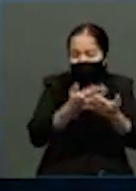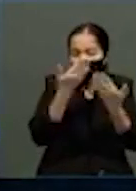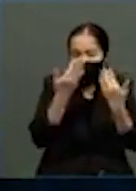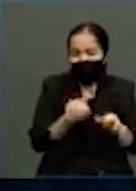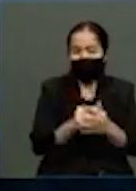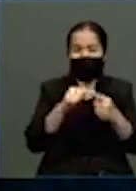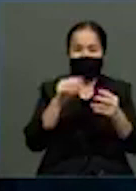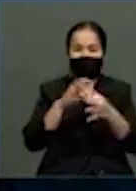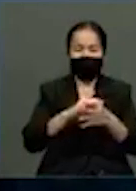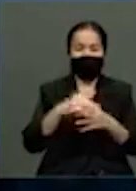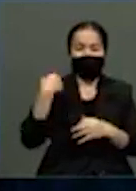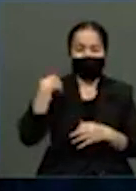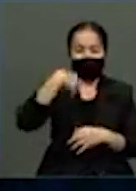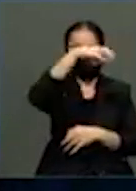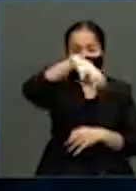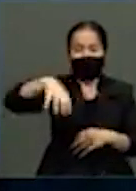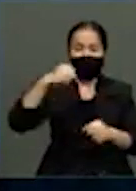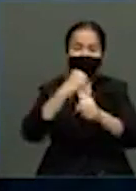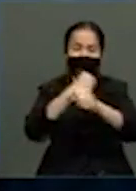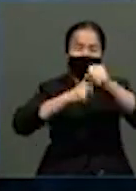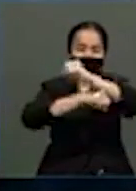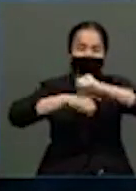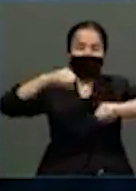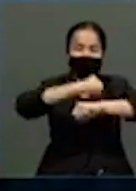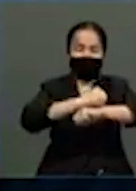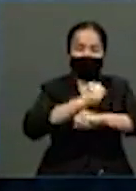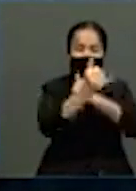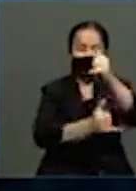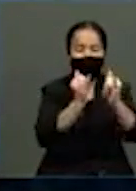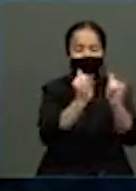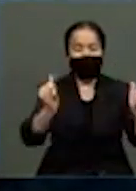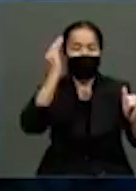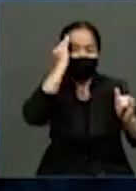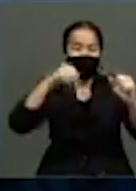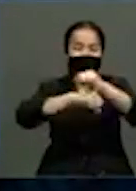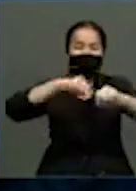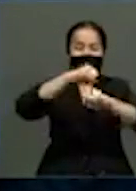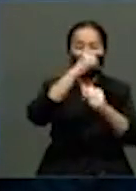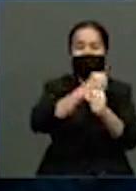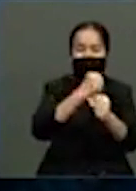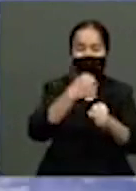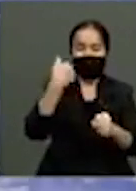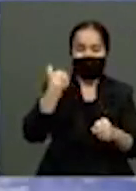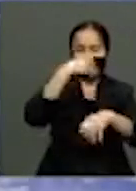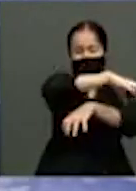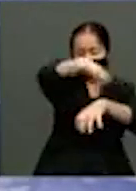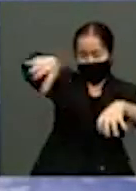แคมป์คนงานเนี่ยเป็นประเด็นที่มีการพูดคุยกันมากเพราะว่ามีทั้งหมดตั้ง